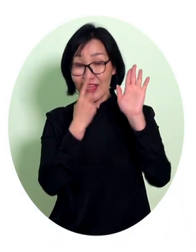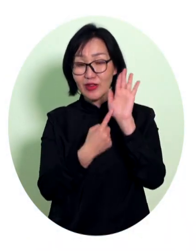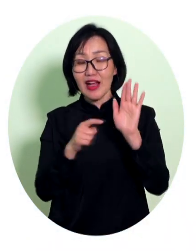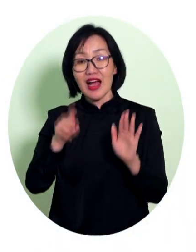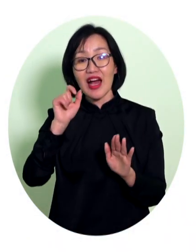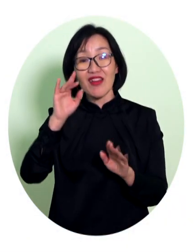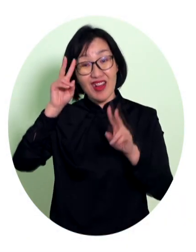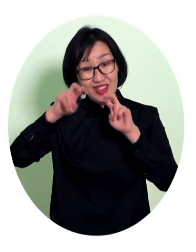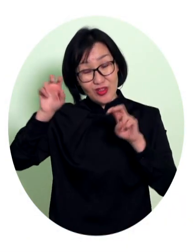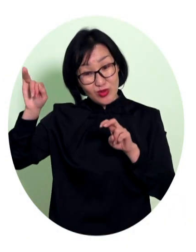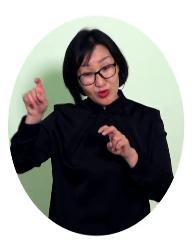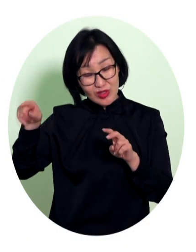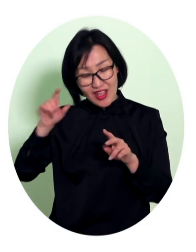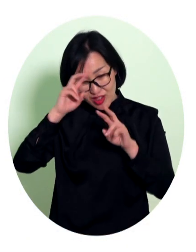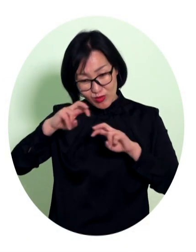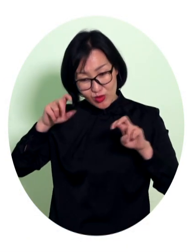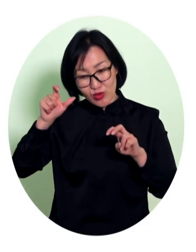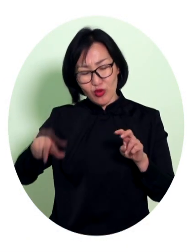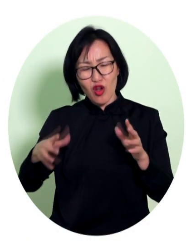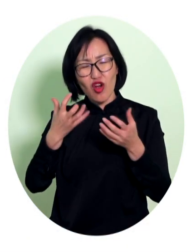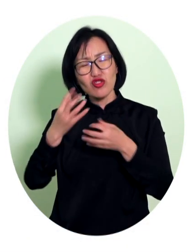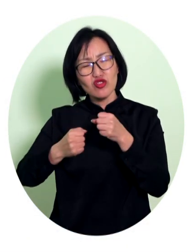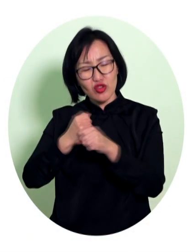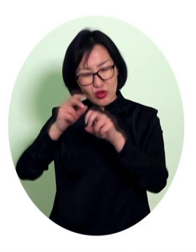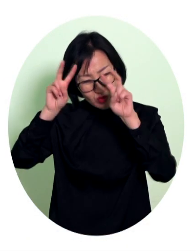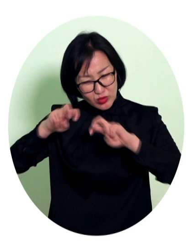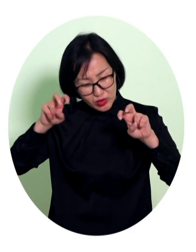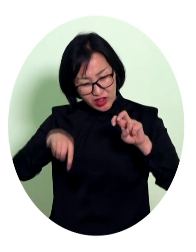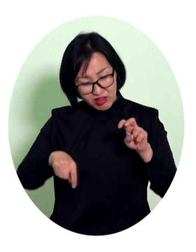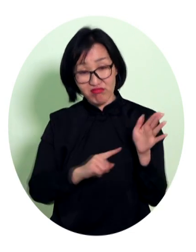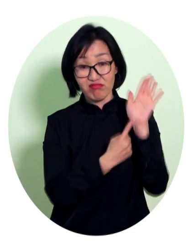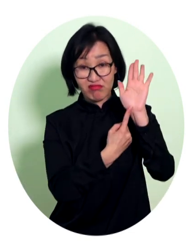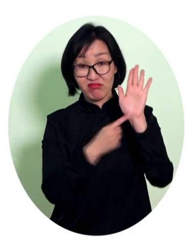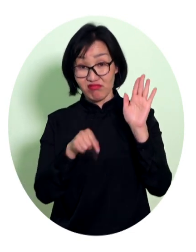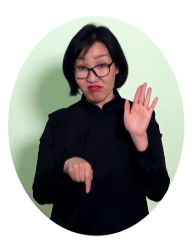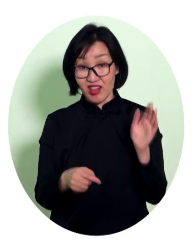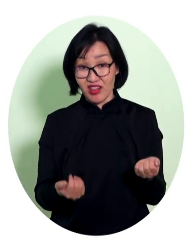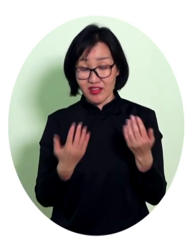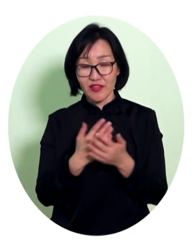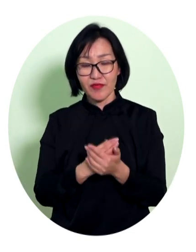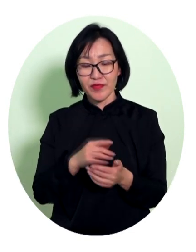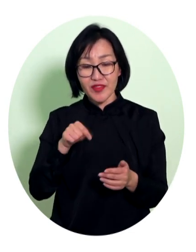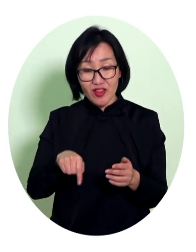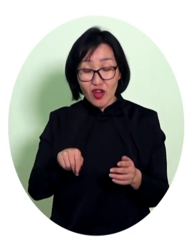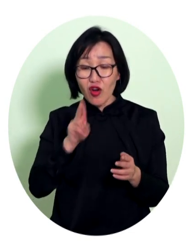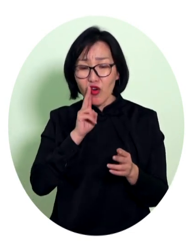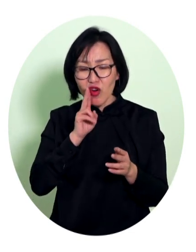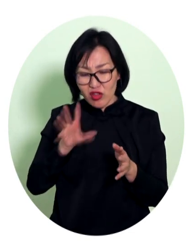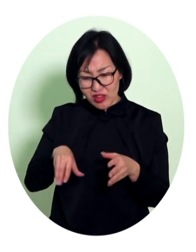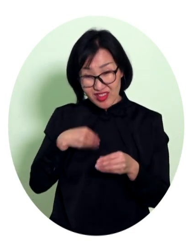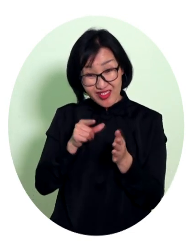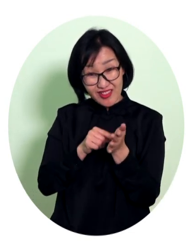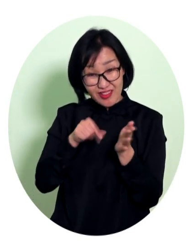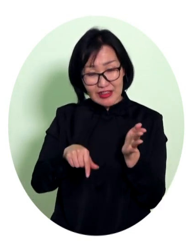сургуулийн нийгмийн эрүүл мэндийн хүрээлэнгийн эрдэмтэн судлаачид олон жилийн судалгаа шинжилгээнд үндэслэн боловсруулжээ. За, энэ зарчим нийцүүлэн хооллохын тулд